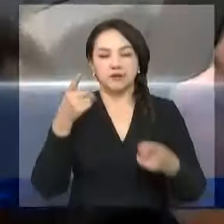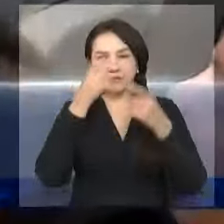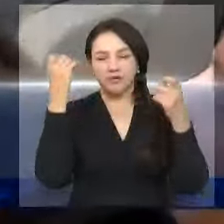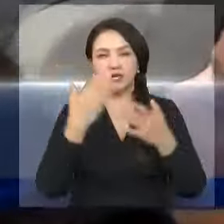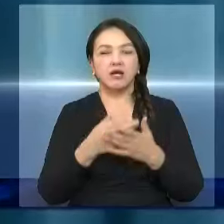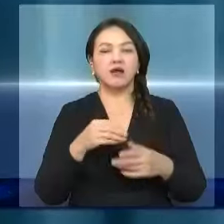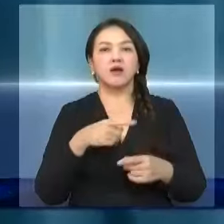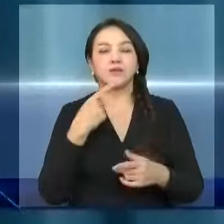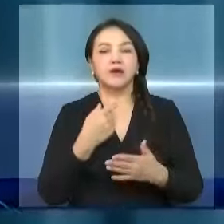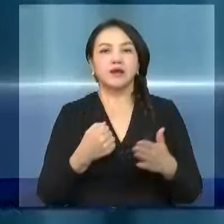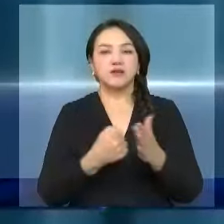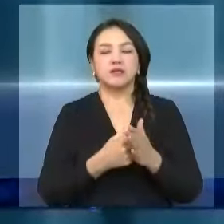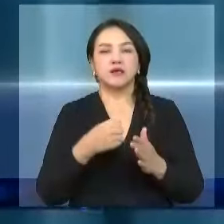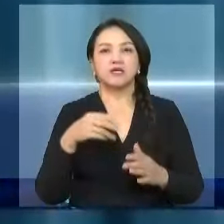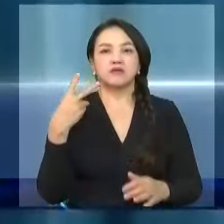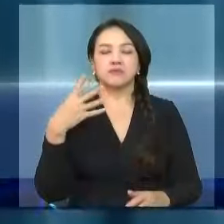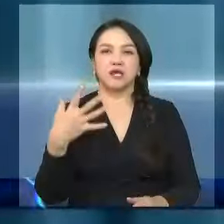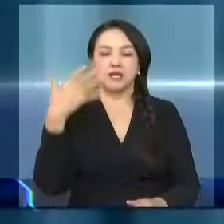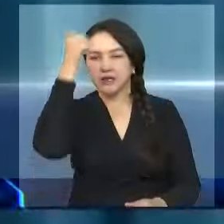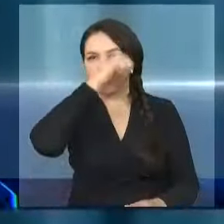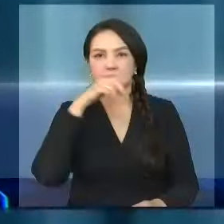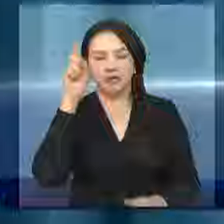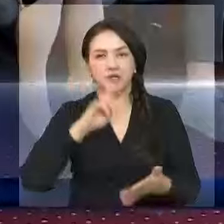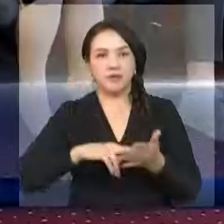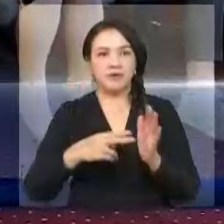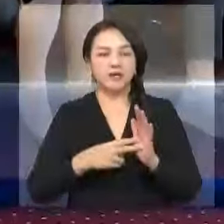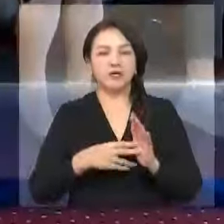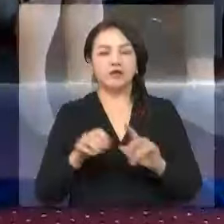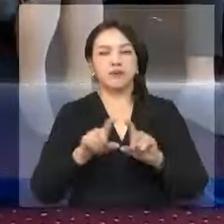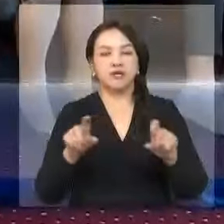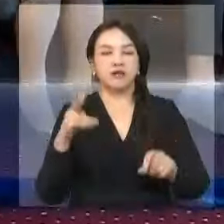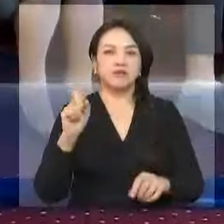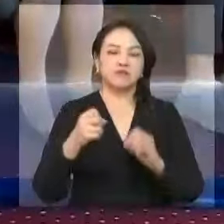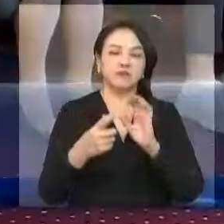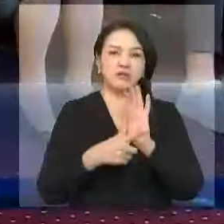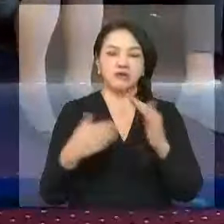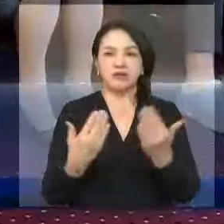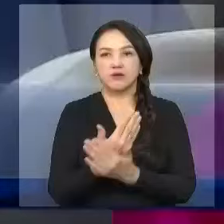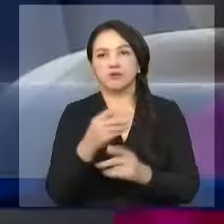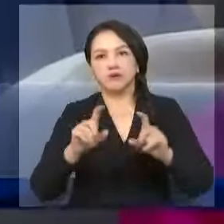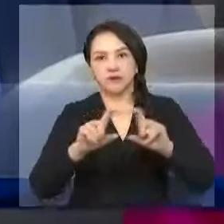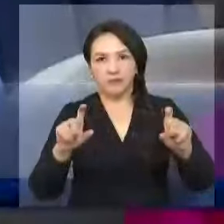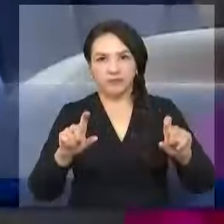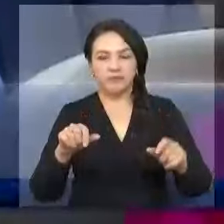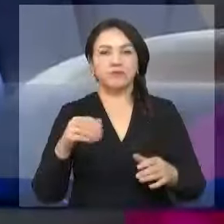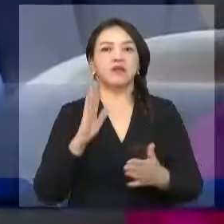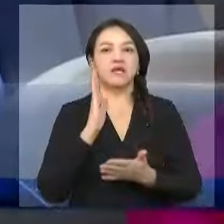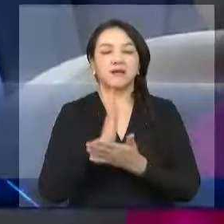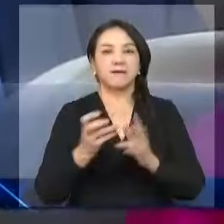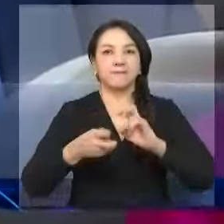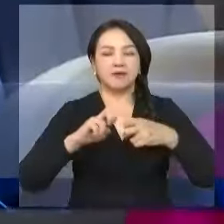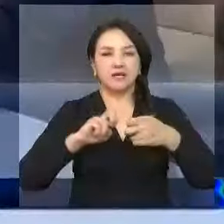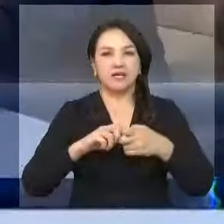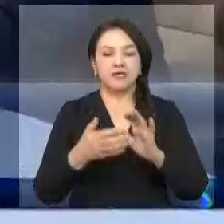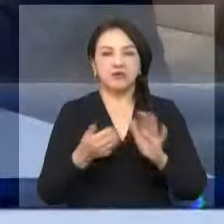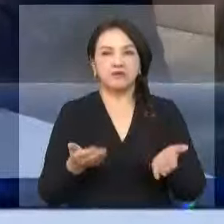государства сообщил, что до конца 2025 года в стране планируется создать в эксплуатацию 217 современных школ. Существующие проблемы с